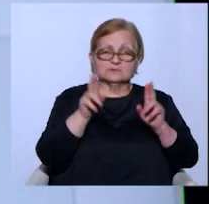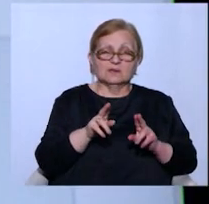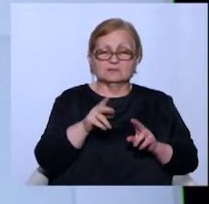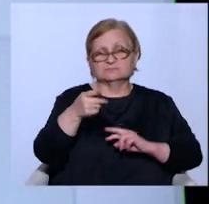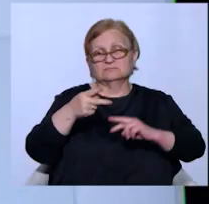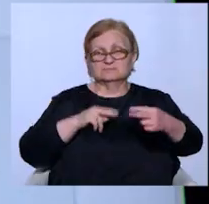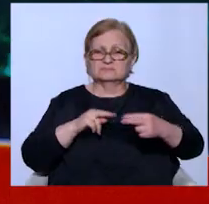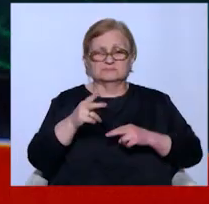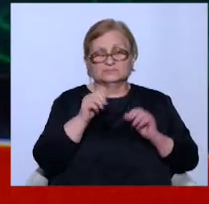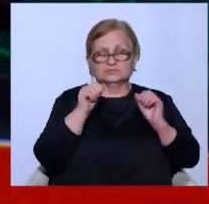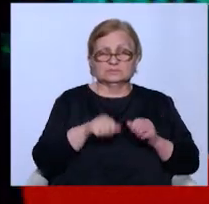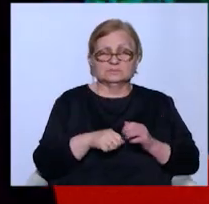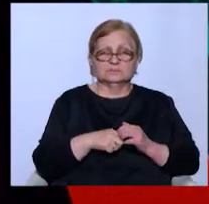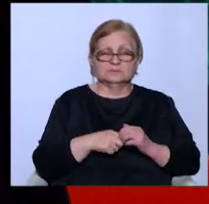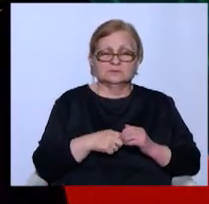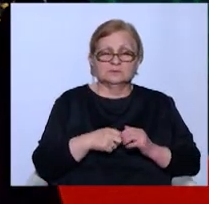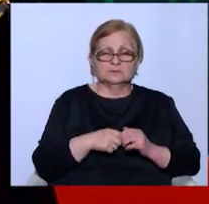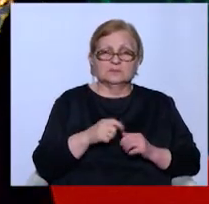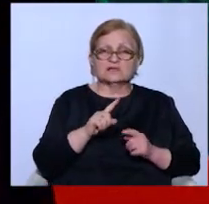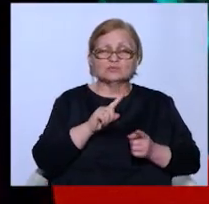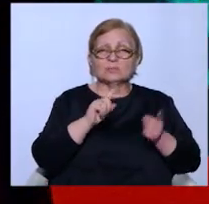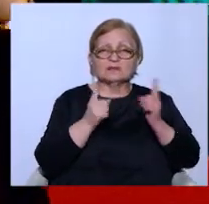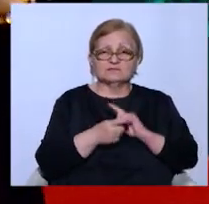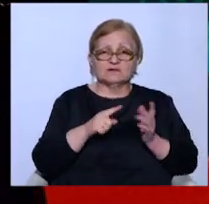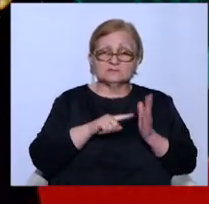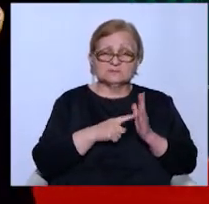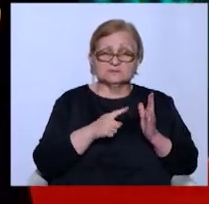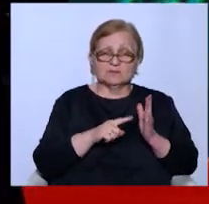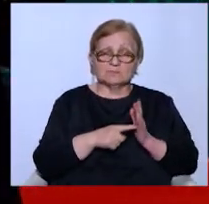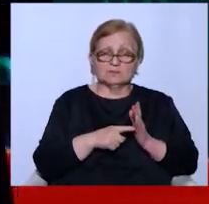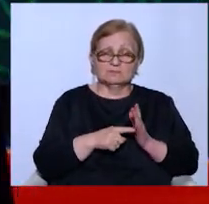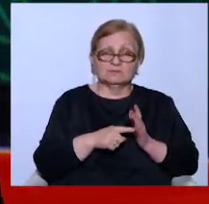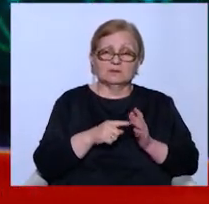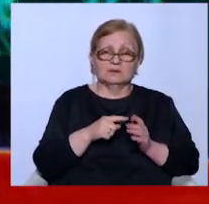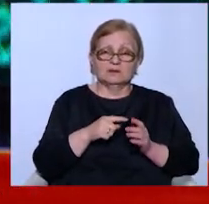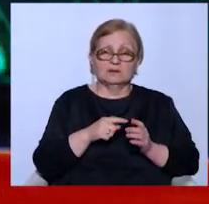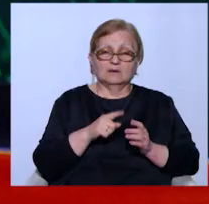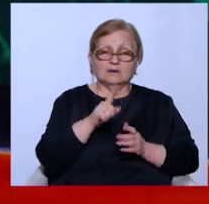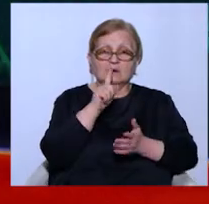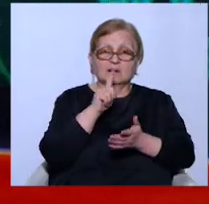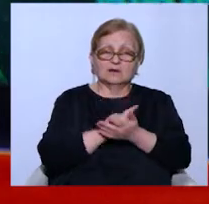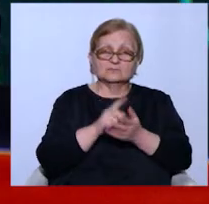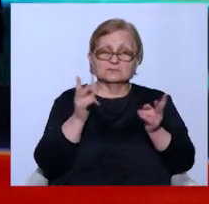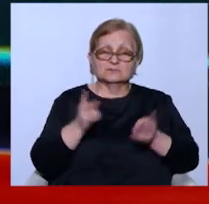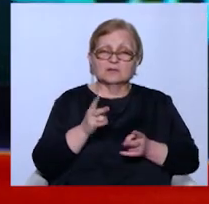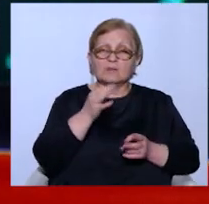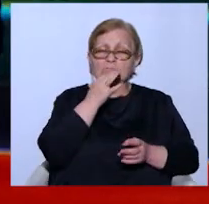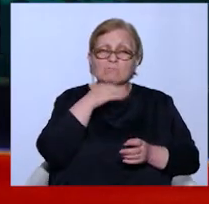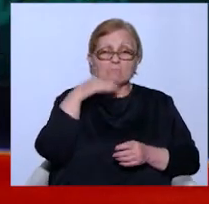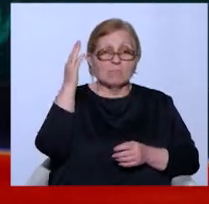გამოვიანგარიშებთ, ამ წესით ერთად იგივეა. უბრალოდ რატო გადავაქციეთ ნამრავლად? იმიტომ რომ ნამრავლად გადაქცევა აუცილებლად გვჭირდება მეორე